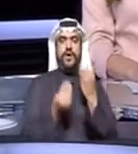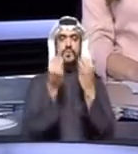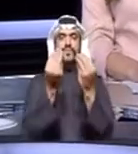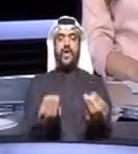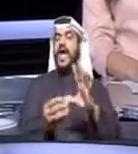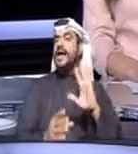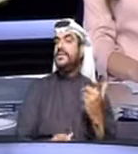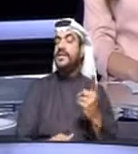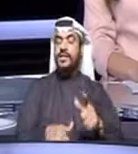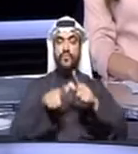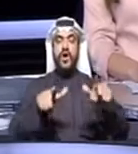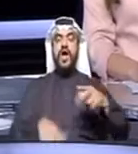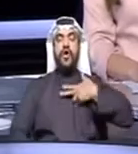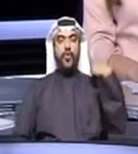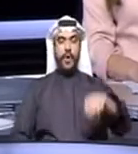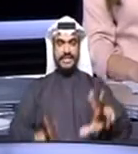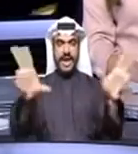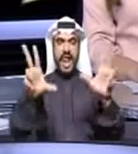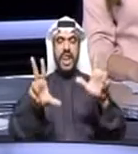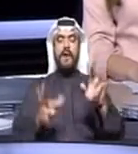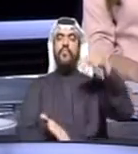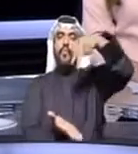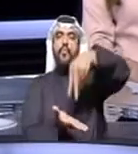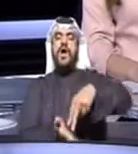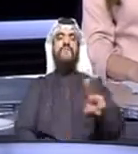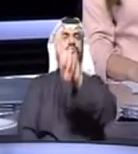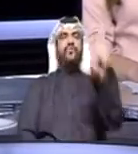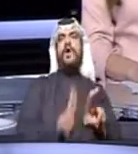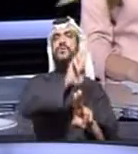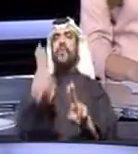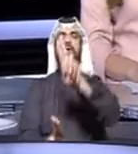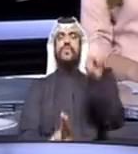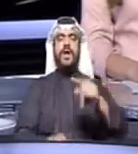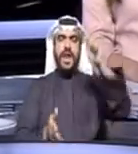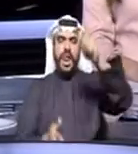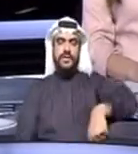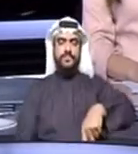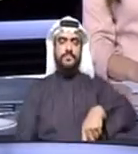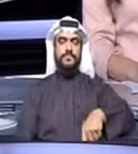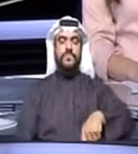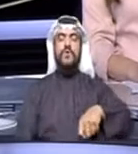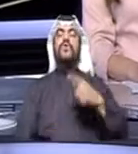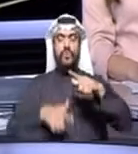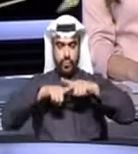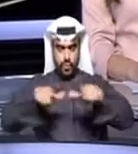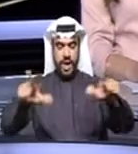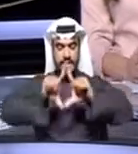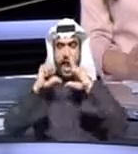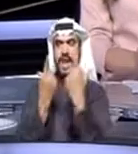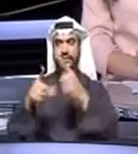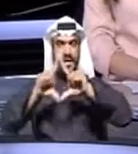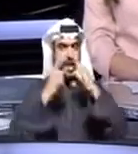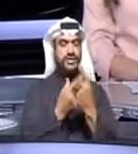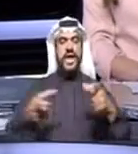البطين الموجه إلى وزير الإعلام وزير الدولة لشؤون الشباب الشيخ سلمان الحمود الصباح. في غضون ذلك واصلت اللجان البرلمانية